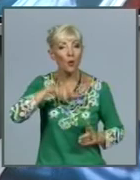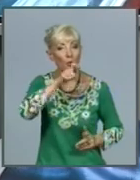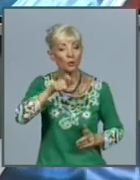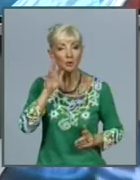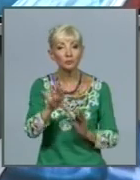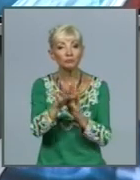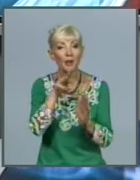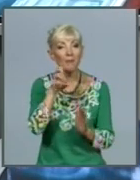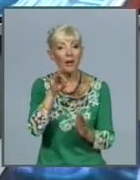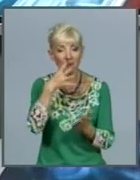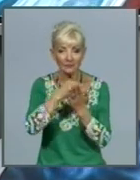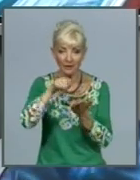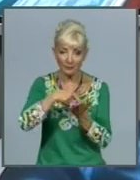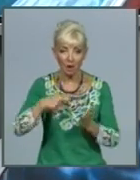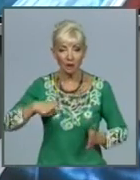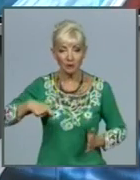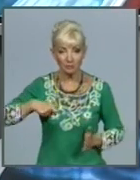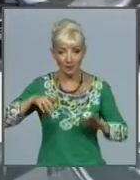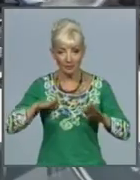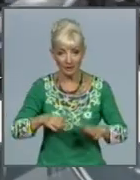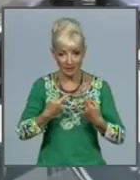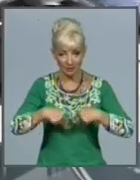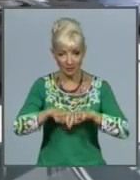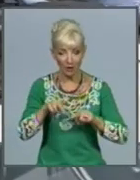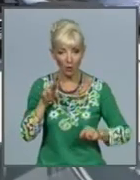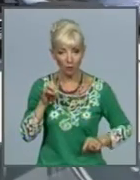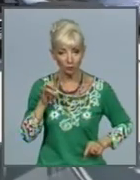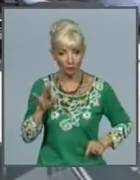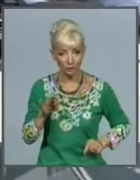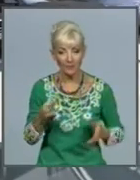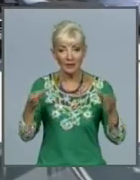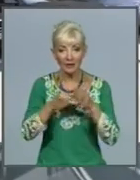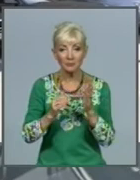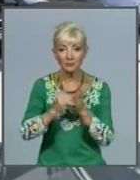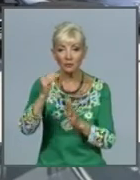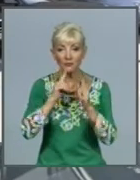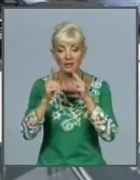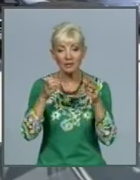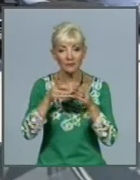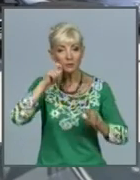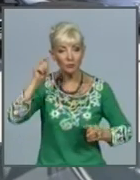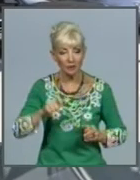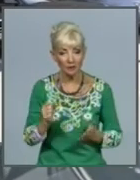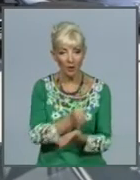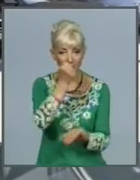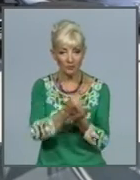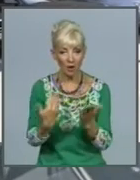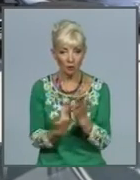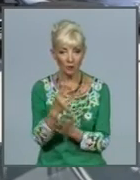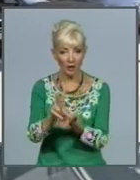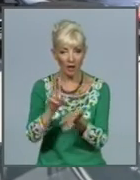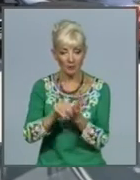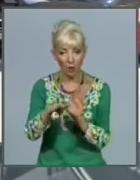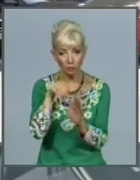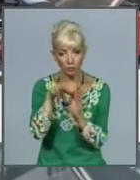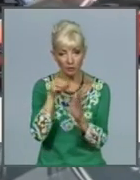депутатів місцевих рад, дізнавався Ілля Колтунов. Комітет Верховної Ради узгодив новий зразок бюлетеня для голосування на